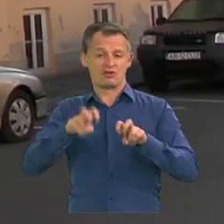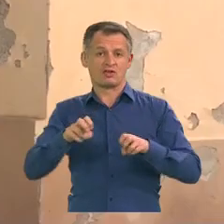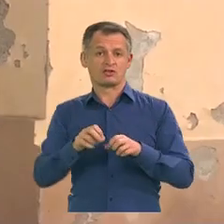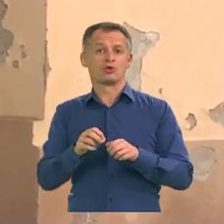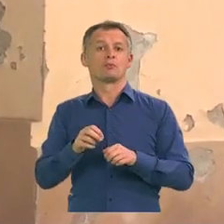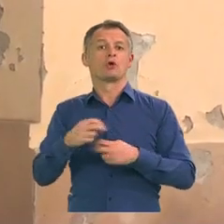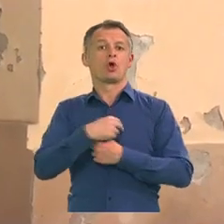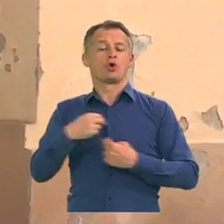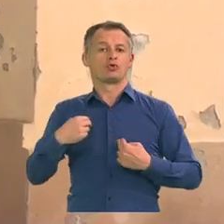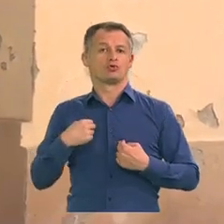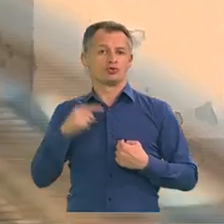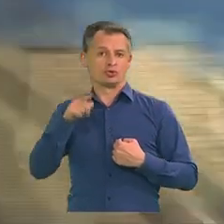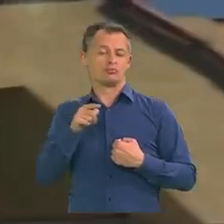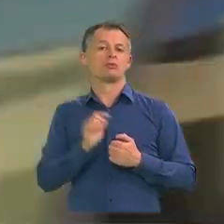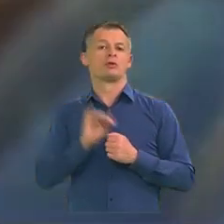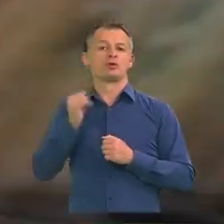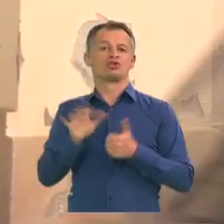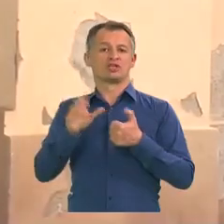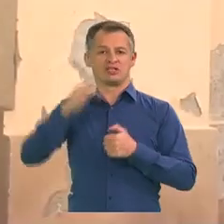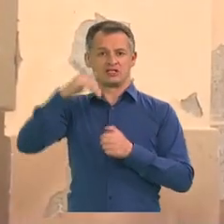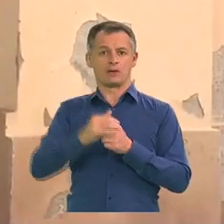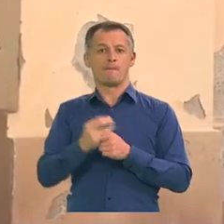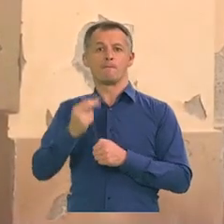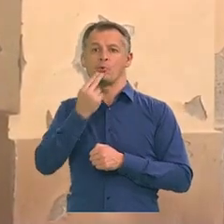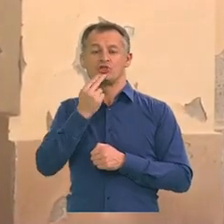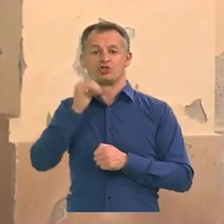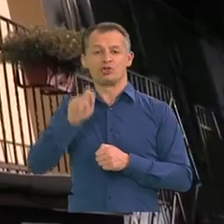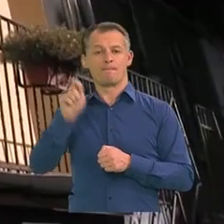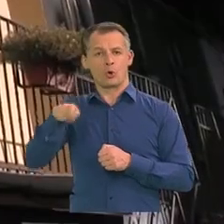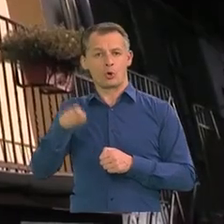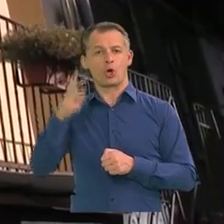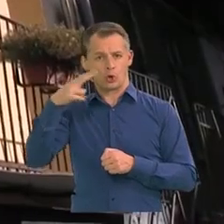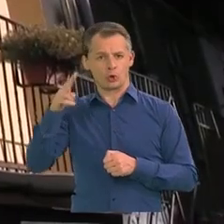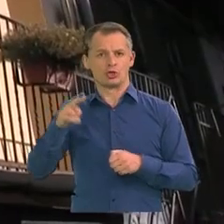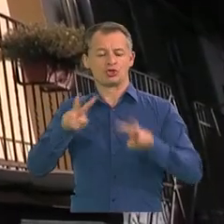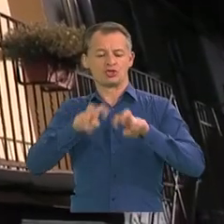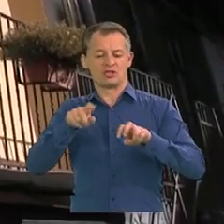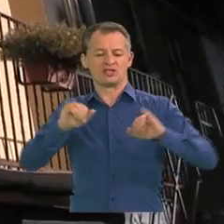control judiciar pentru 60 de zile. Polițiștii și procurorii continuă cercetările în acest caz.